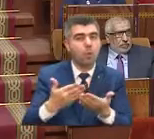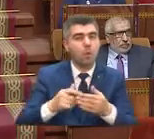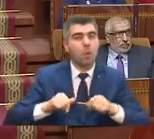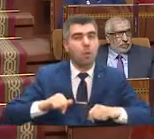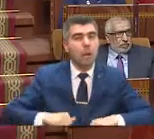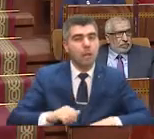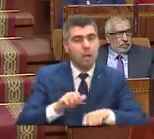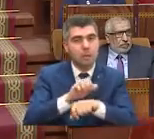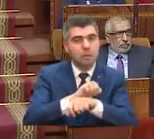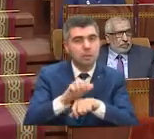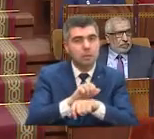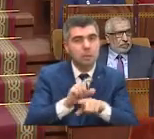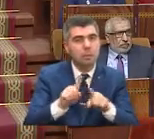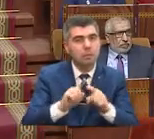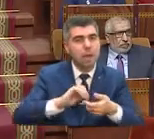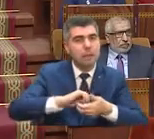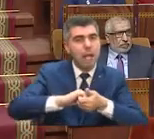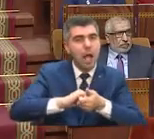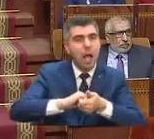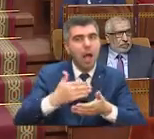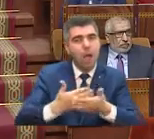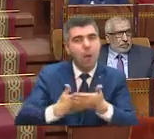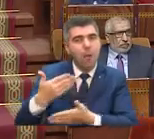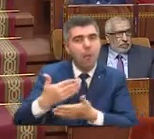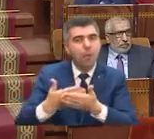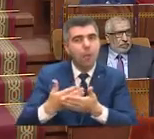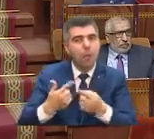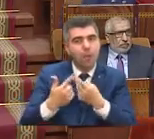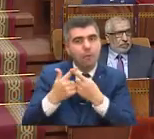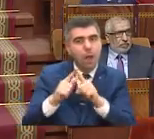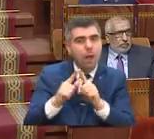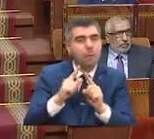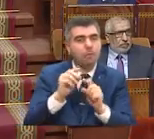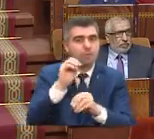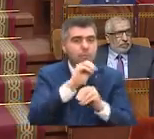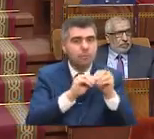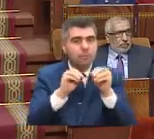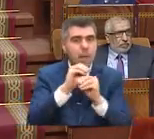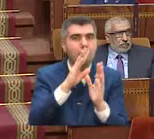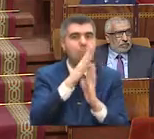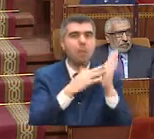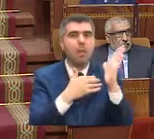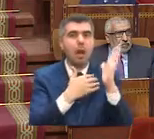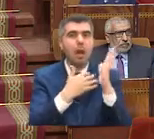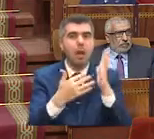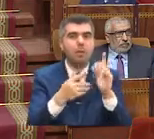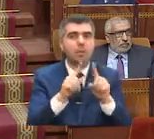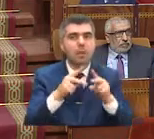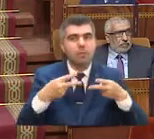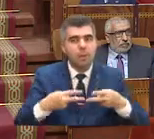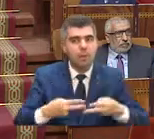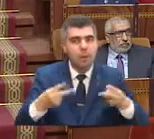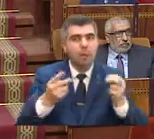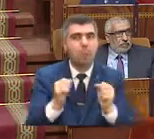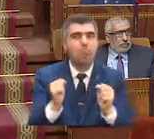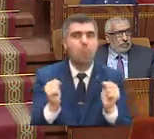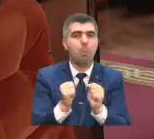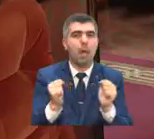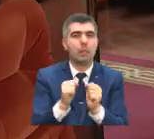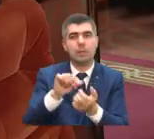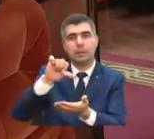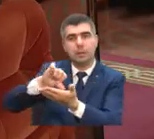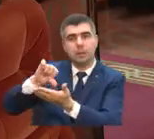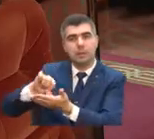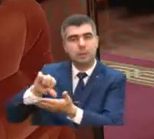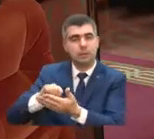بتعاون مع كل المتدخلين من أجل إعداد برنامج لمحاربة آثار البرد في المناطق المعنية.